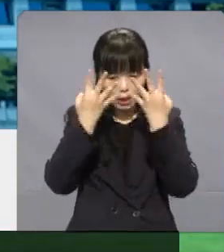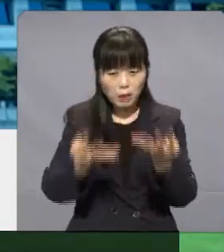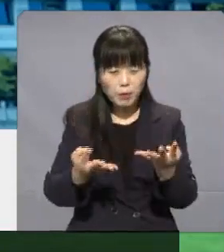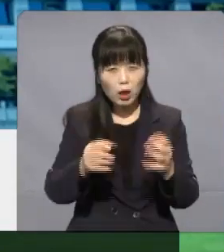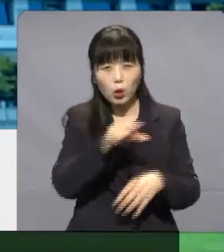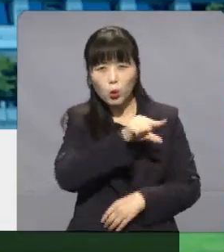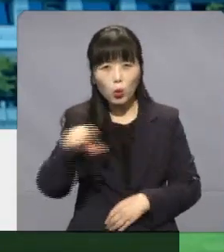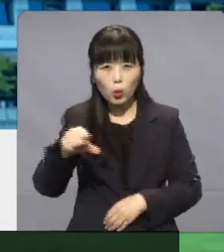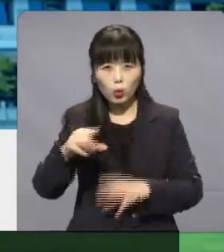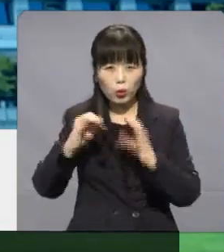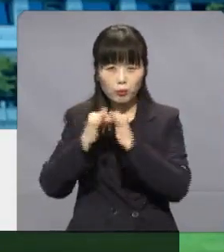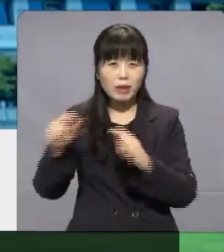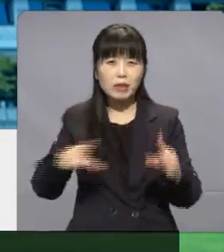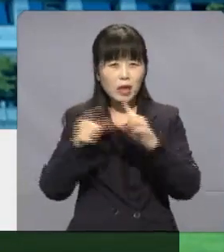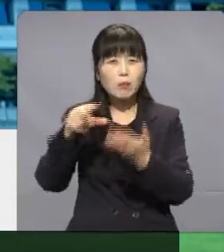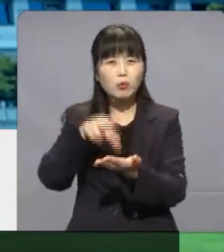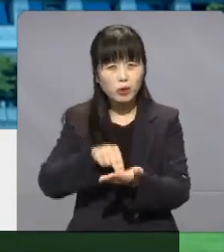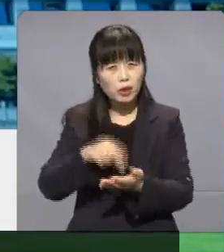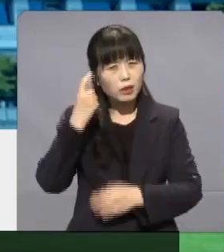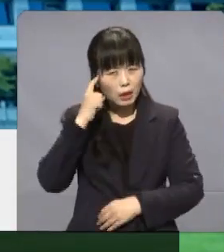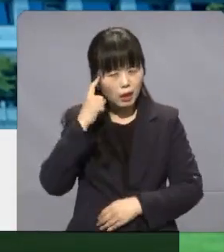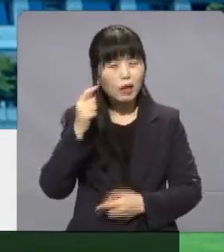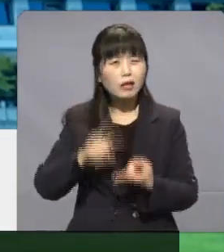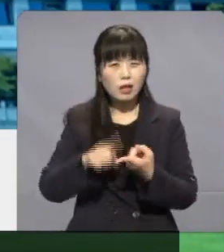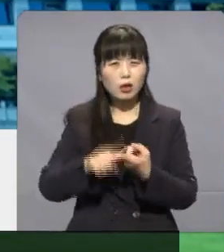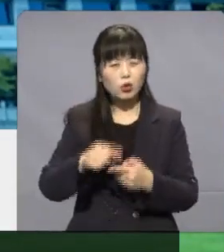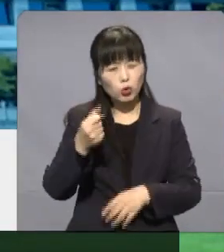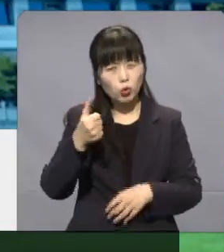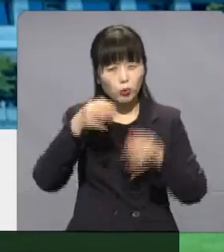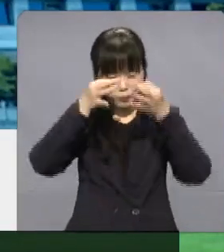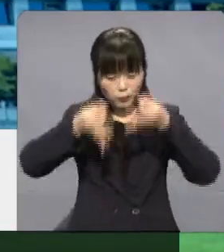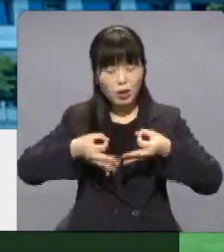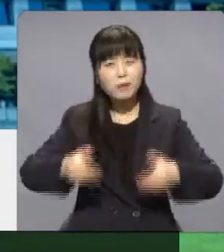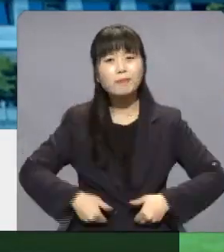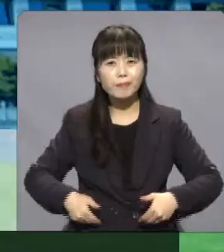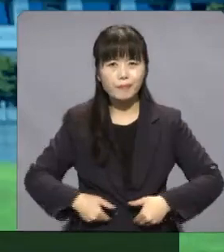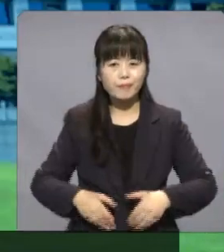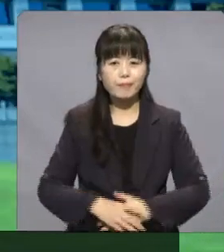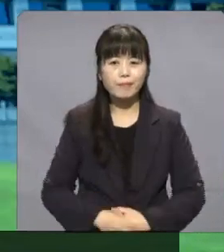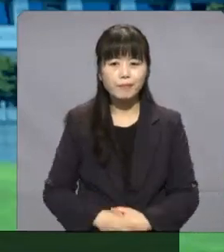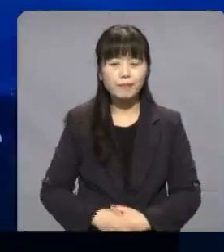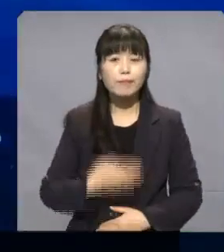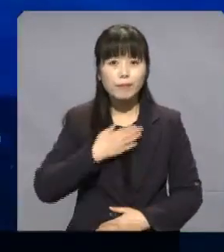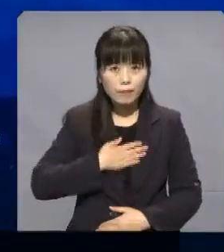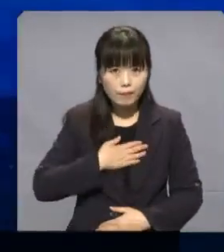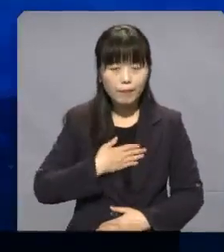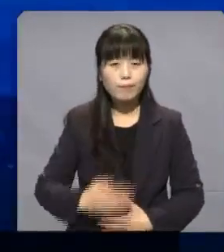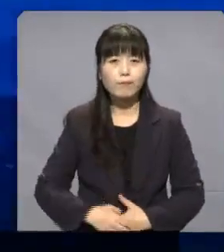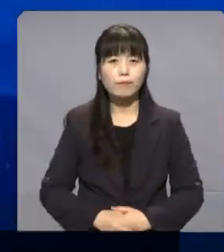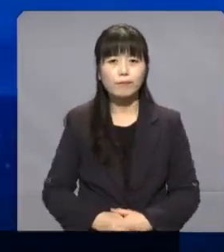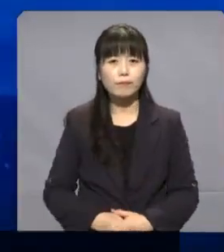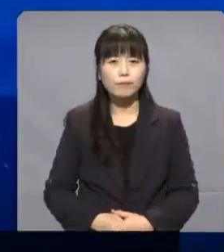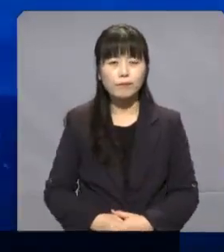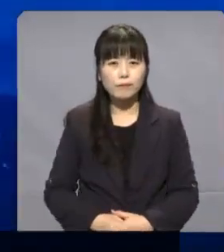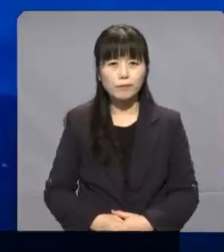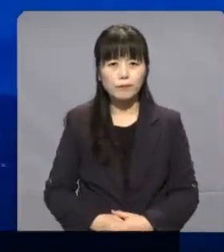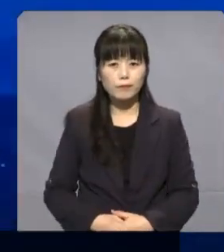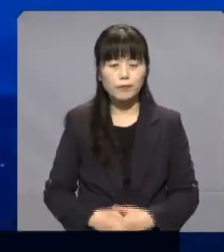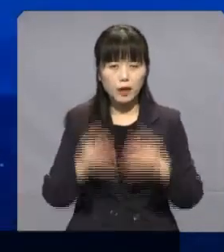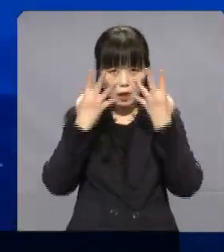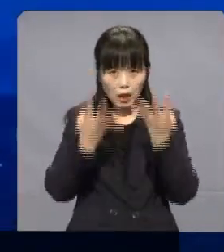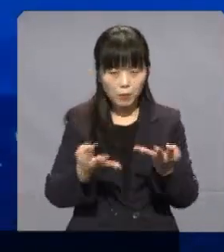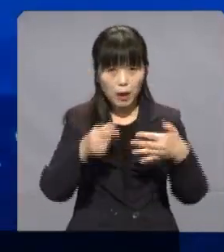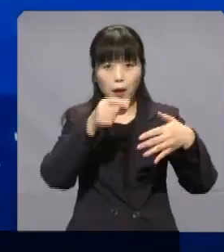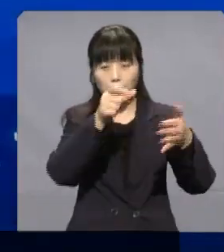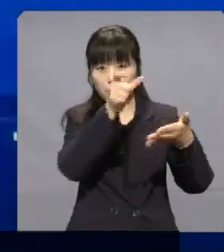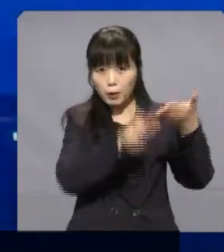문제다 이렇게 주장하는 것에 대해서는 한번 다시 한번 우리가 되돌아볼 측면이 있는 것 같습니다. 알겠습니다. 자, 과연 사면